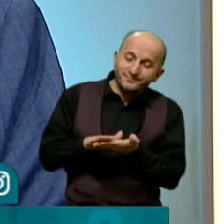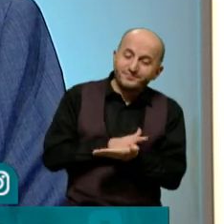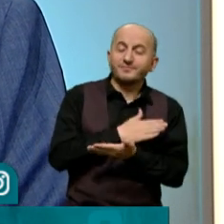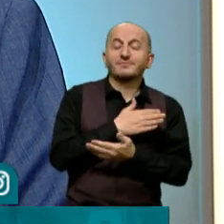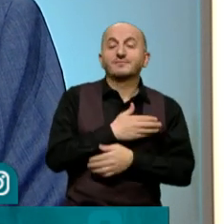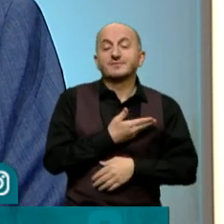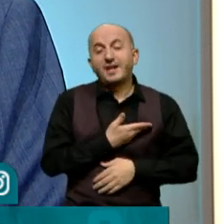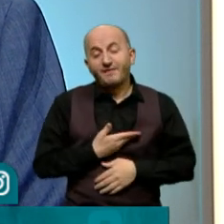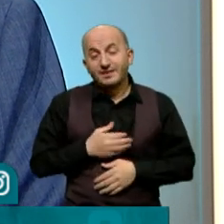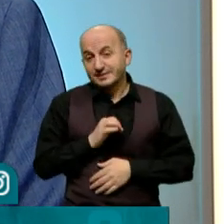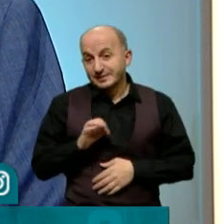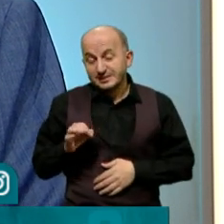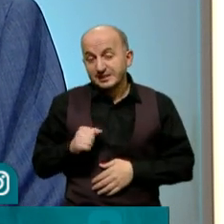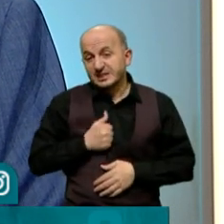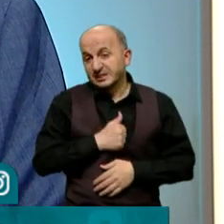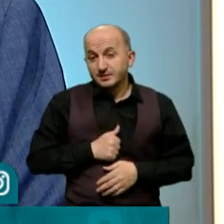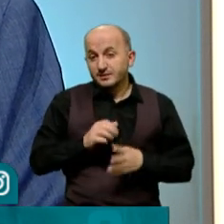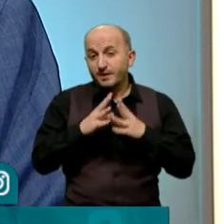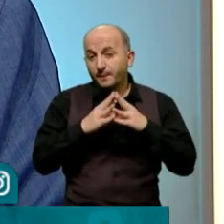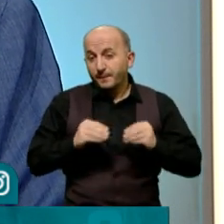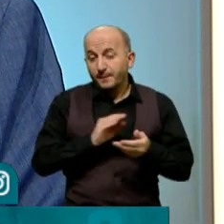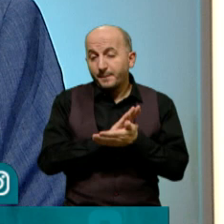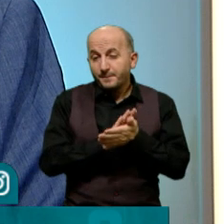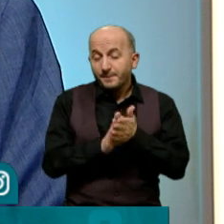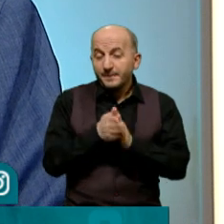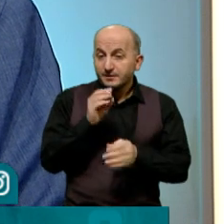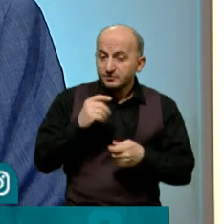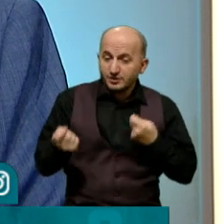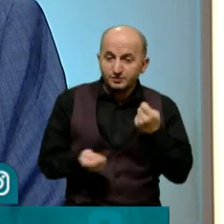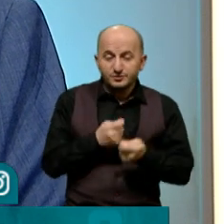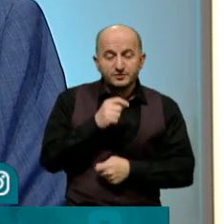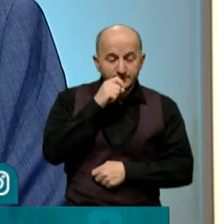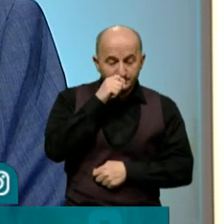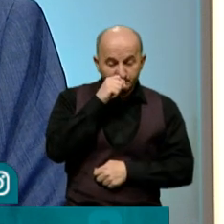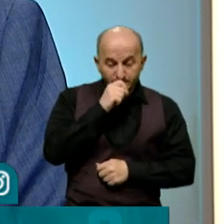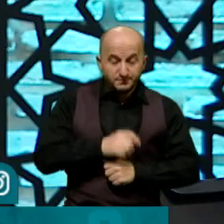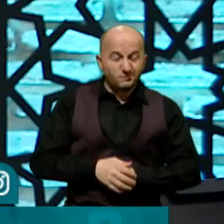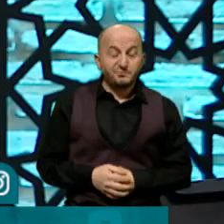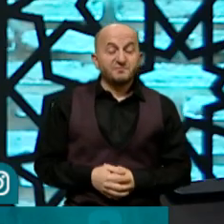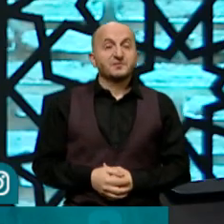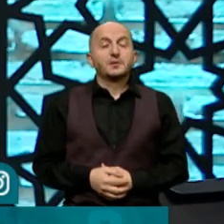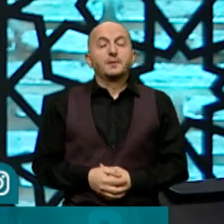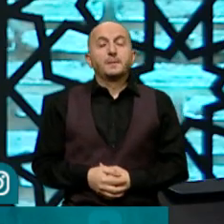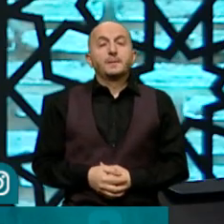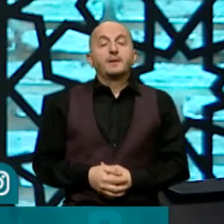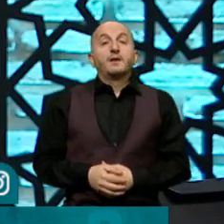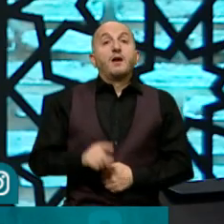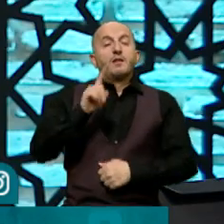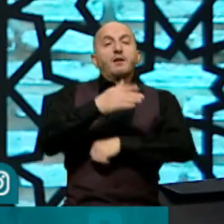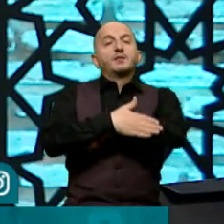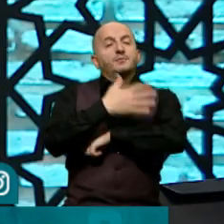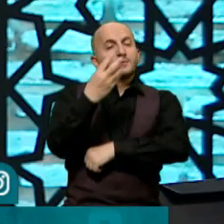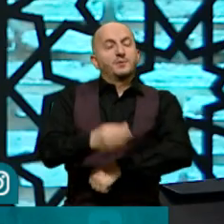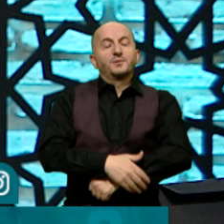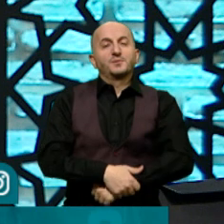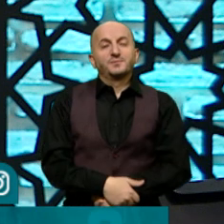sevgisizliği varsa bu kızgınlığı ortadan kaldırmak için de gayret etsin. İnşallah. Ne diyelim? Allah yardımcıları olsun.